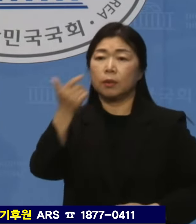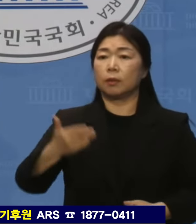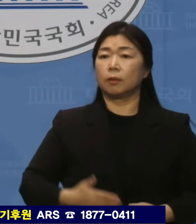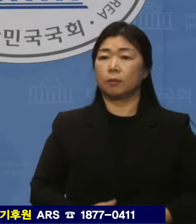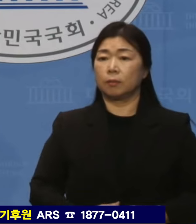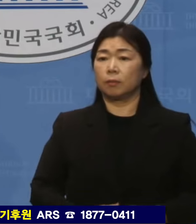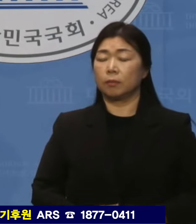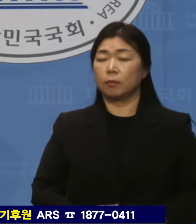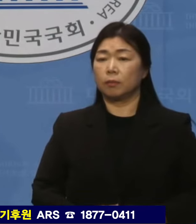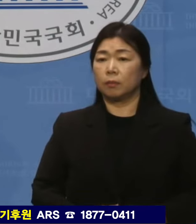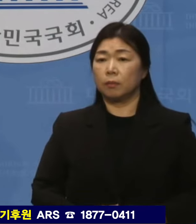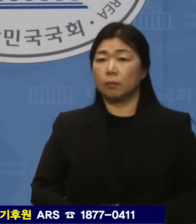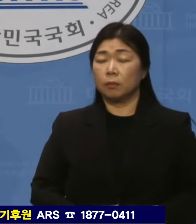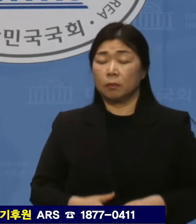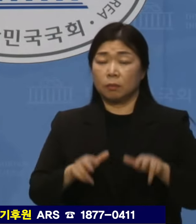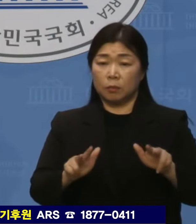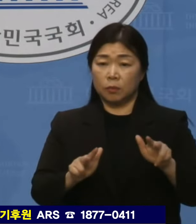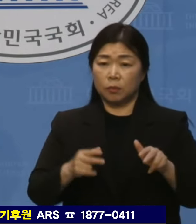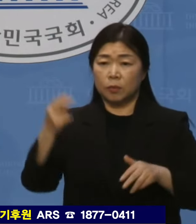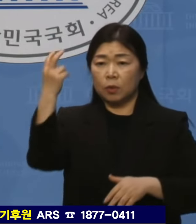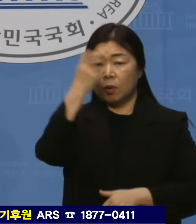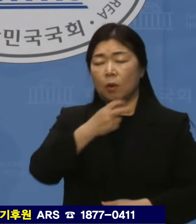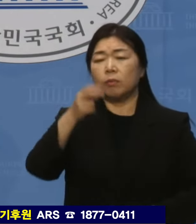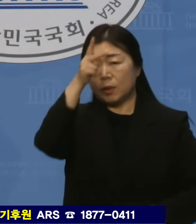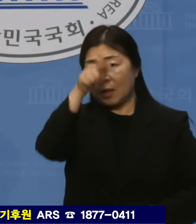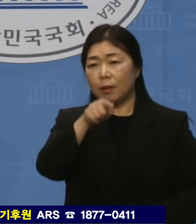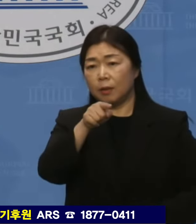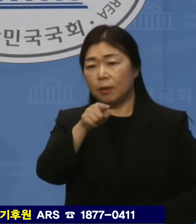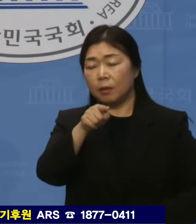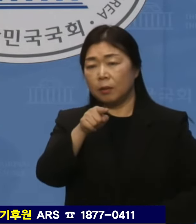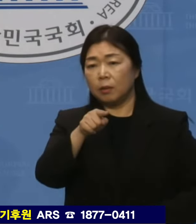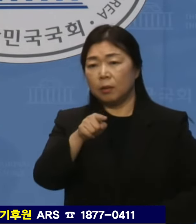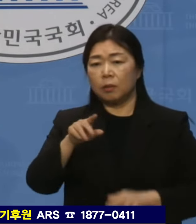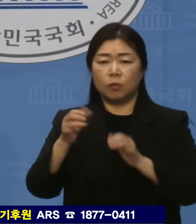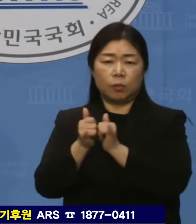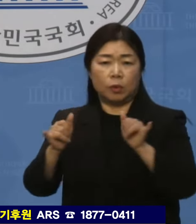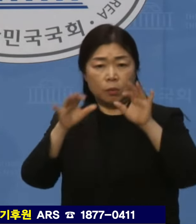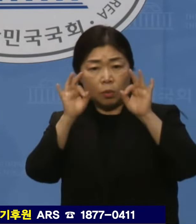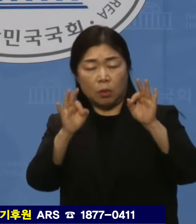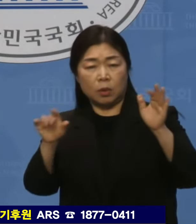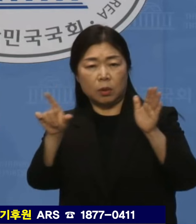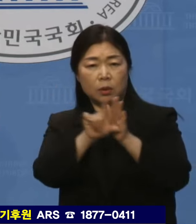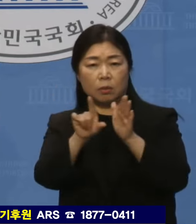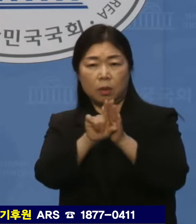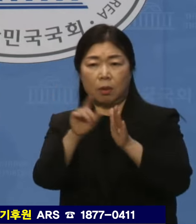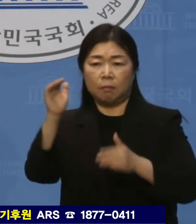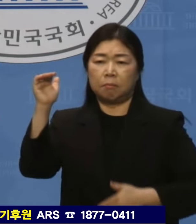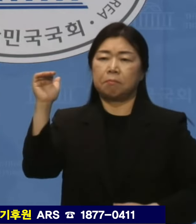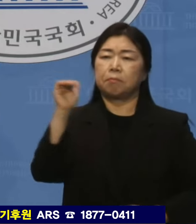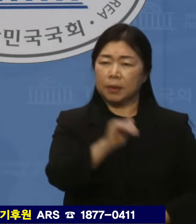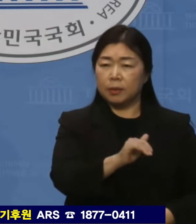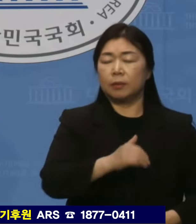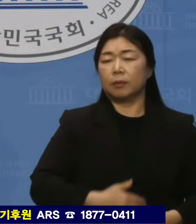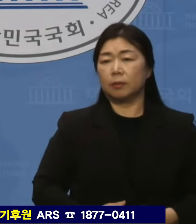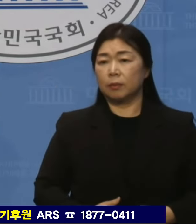안 그래도 바닥으로 추락한 검찰에 대한 국민 신뢰도가 바닥을 뚫을 것입니다.